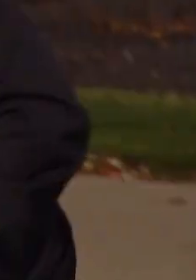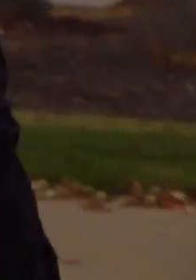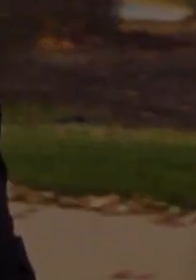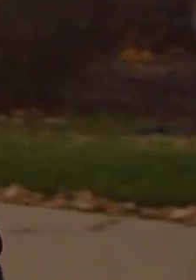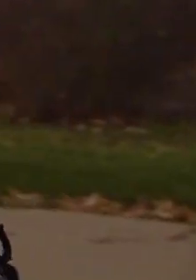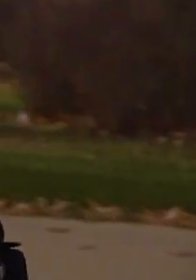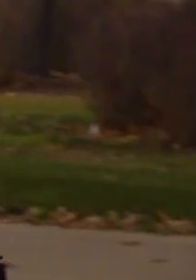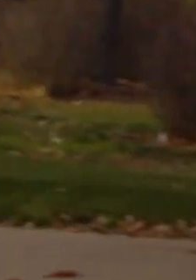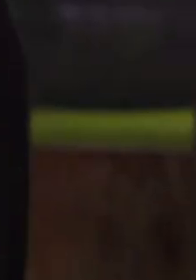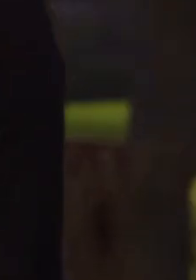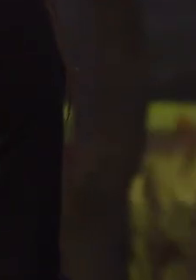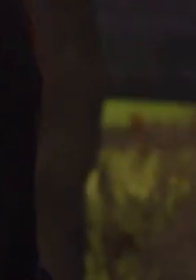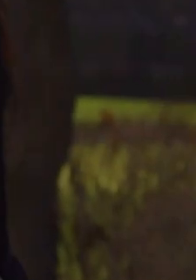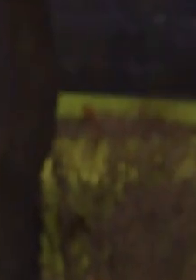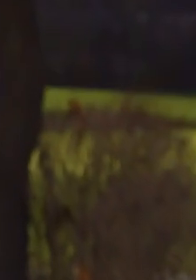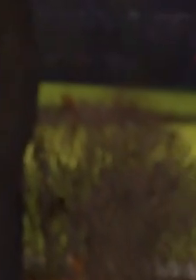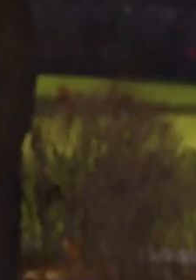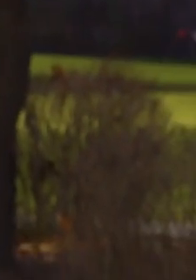예 아 으